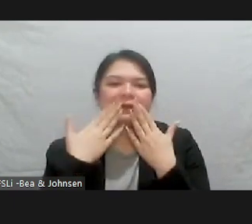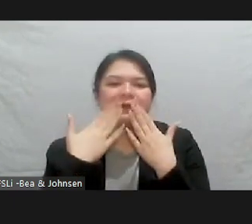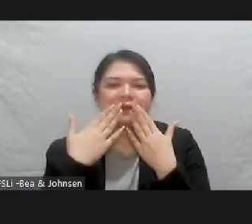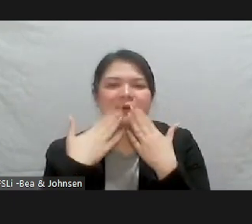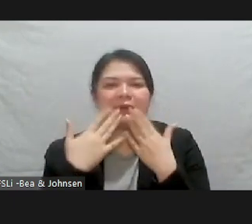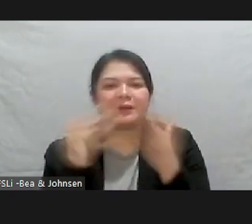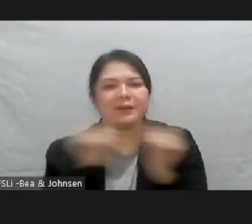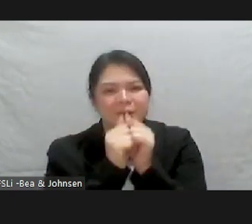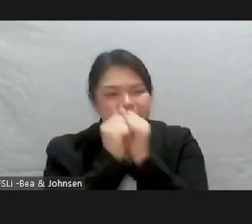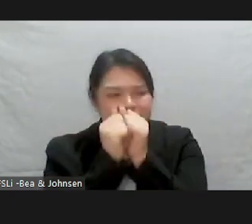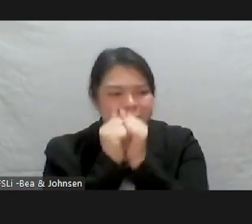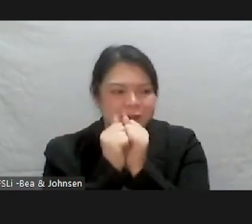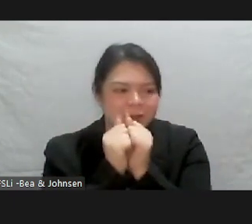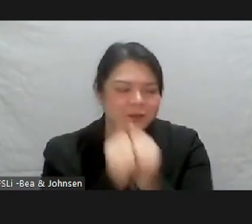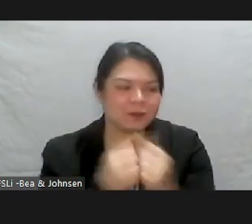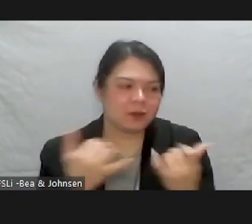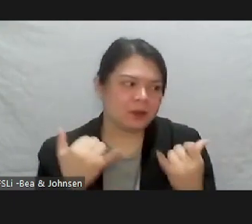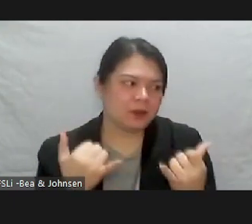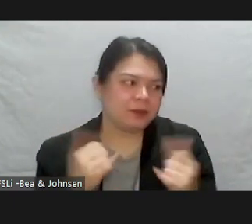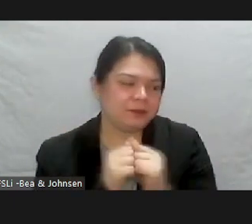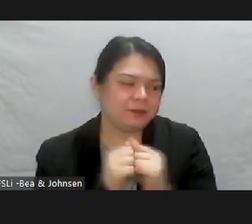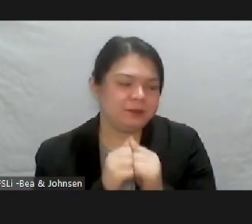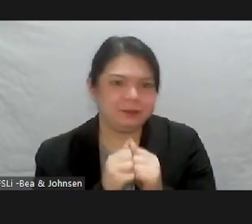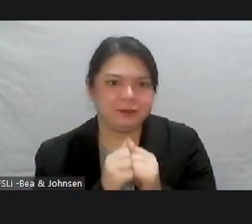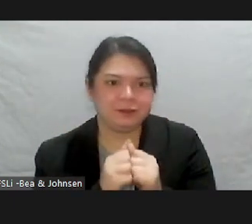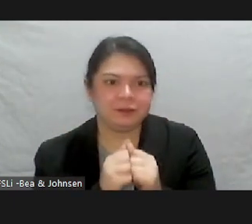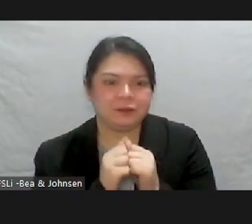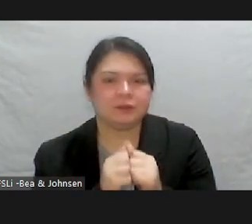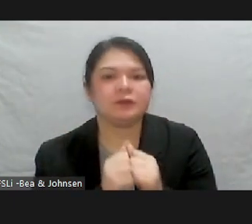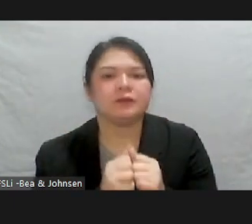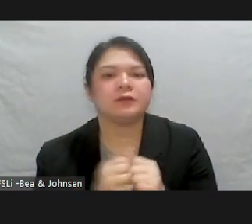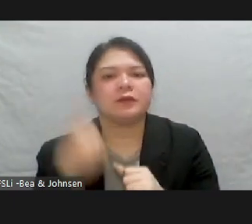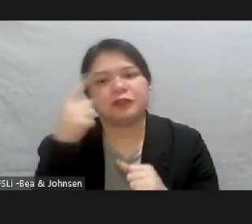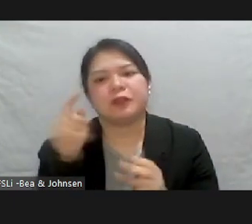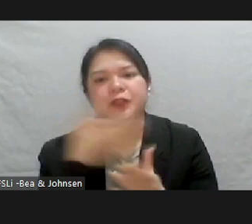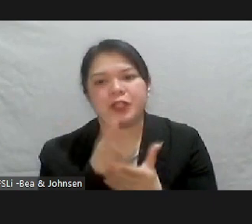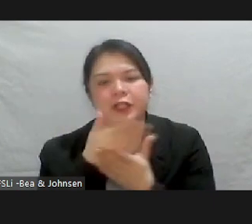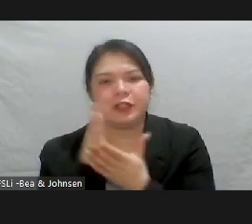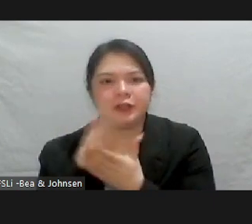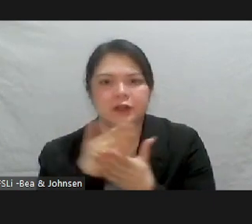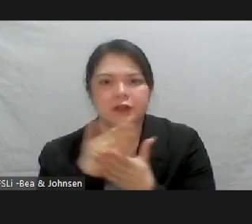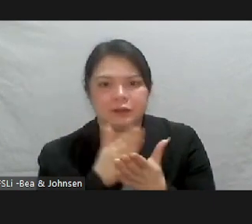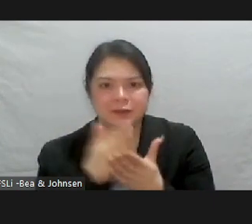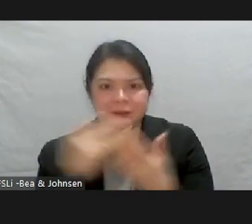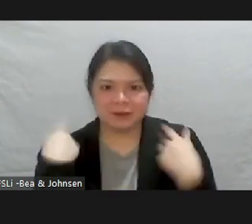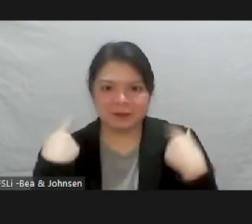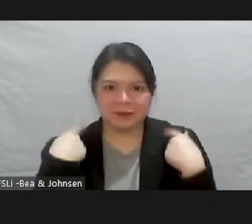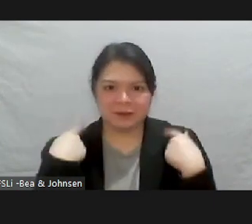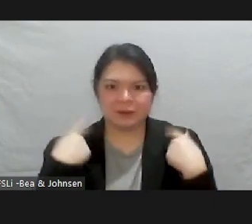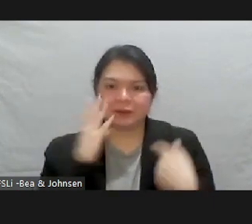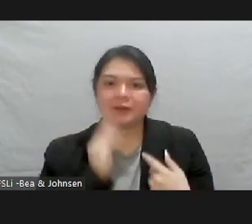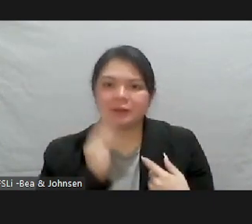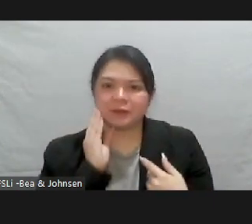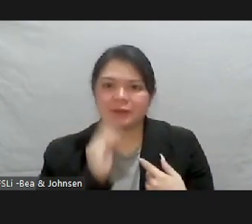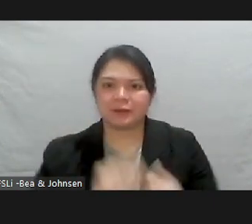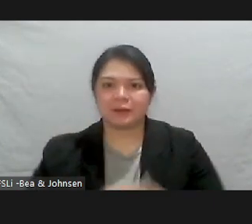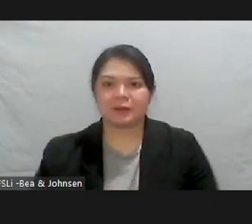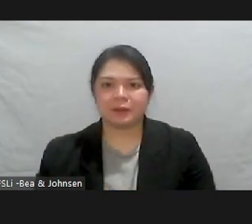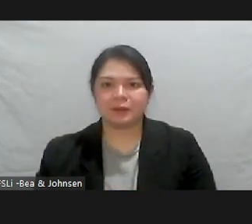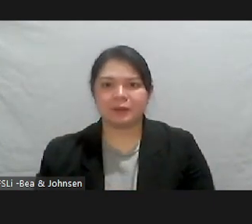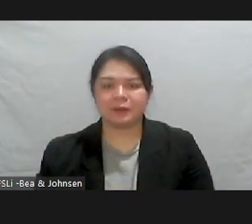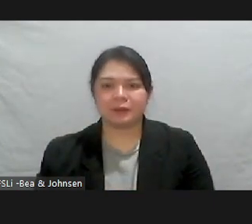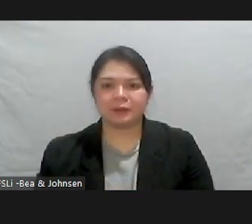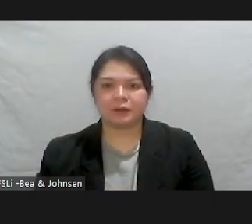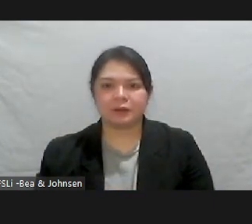inyong pagtulong no para makapagbahagi ng inyong mga karanasan.